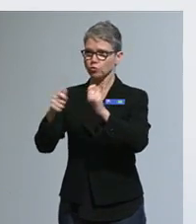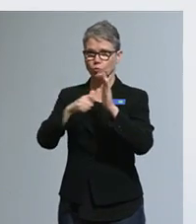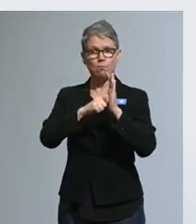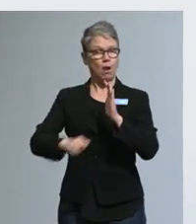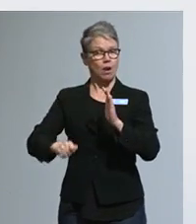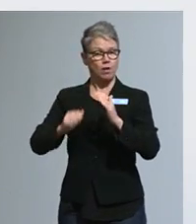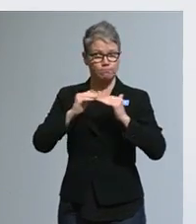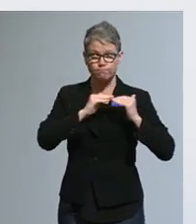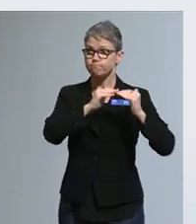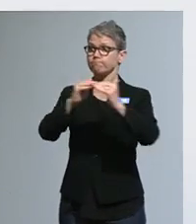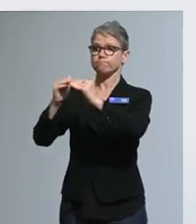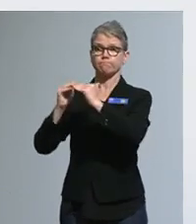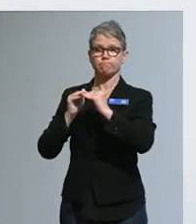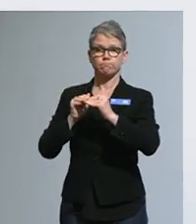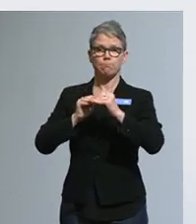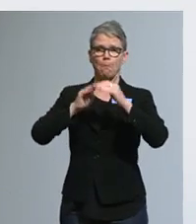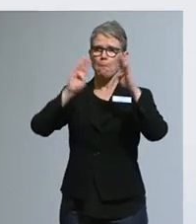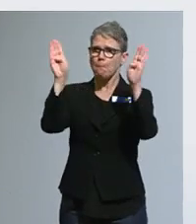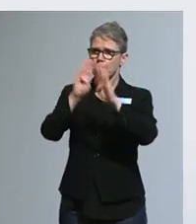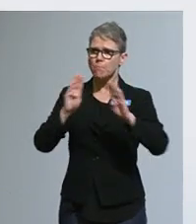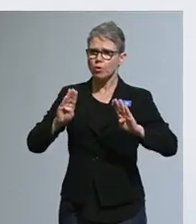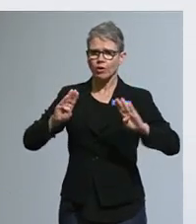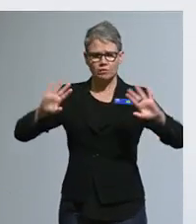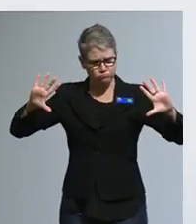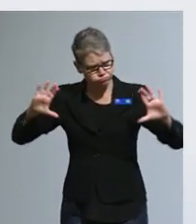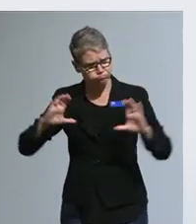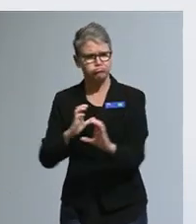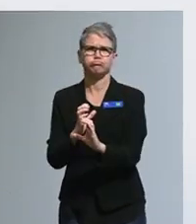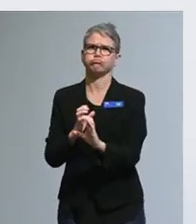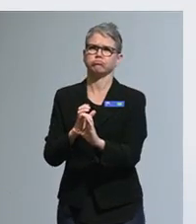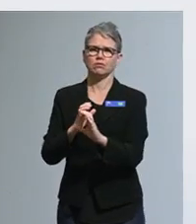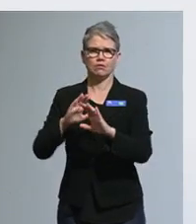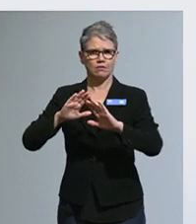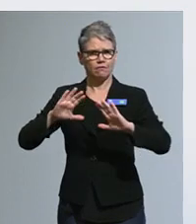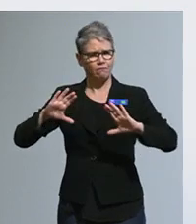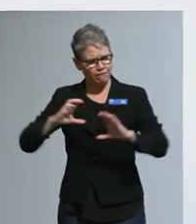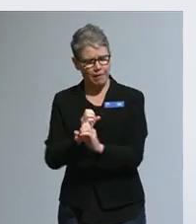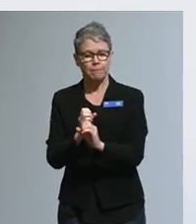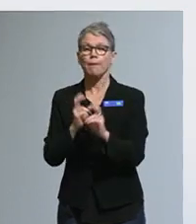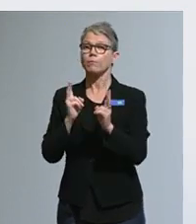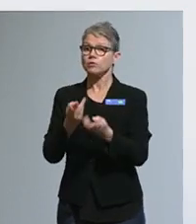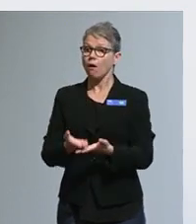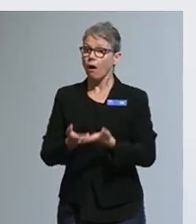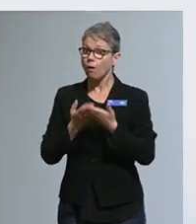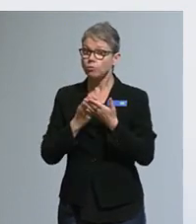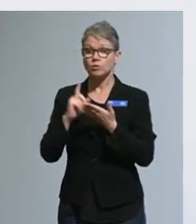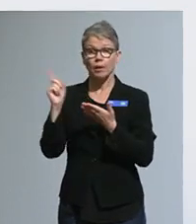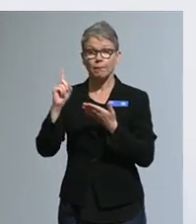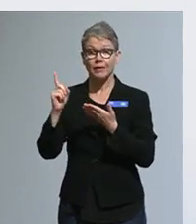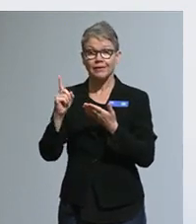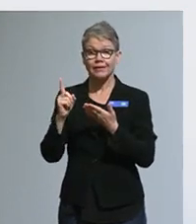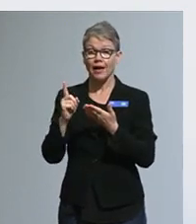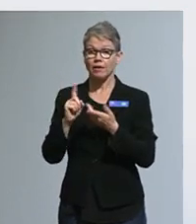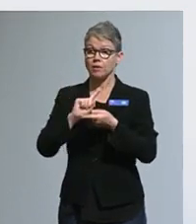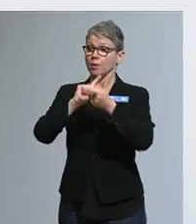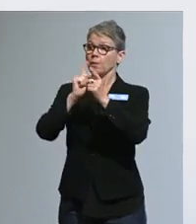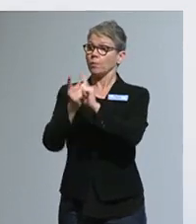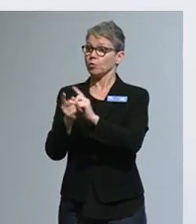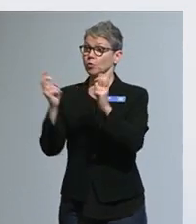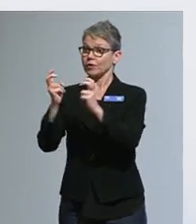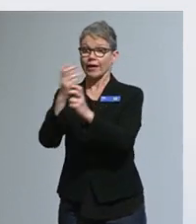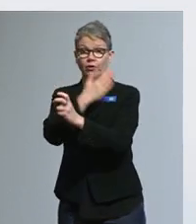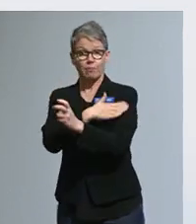hakemusmalliin, me päästään vähempään byrokraattiseen hakemusmalliin. Ja tässä auttaa meitä sähköisyyteen